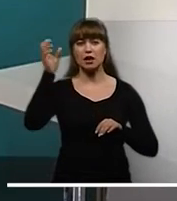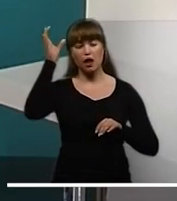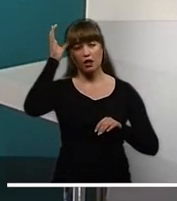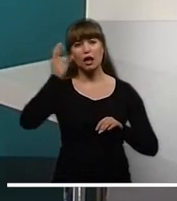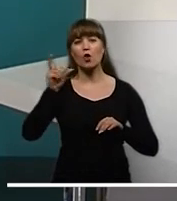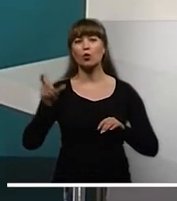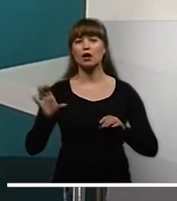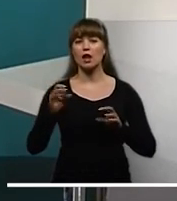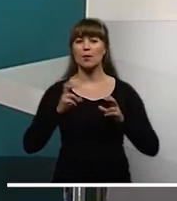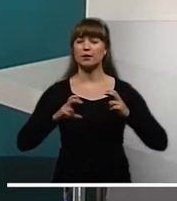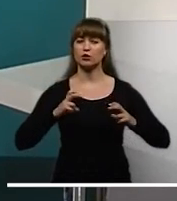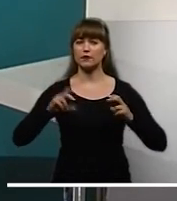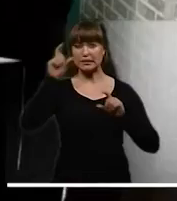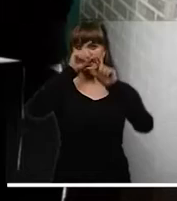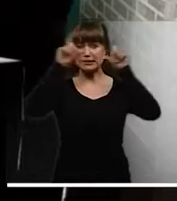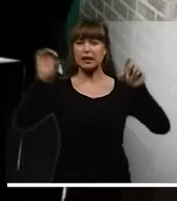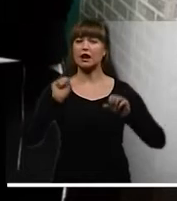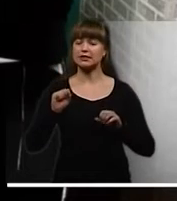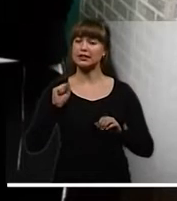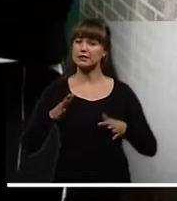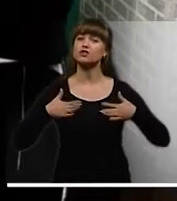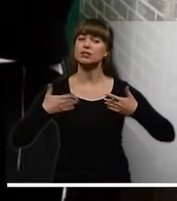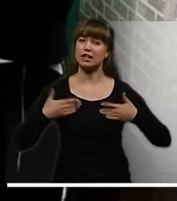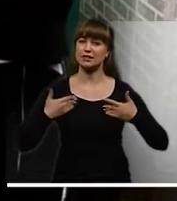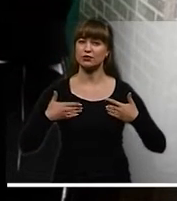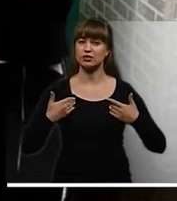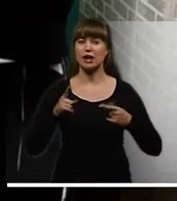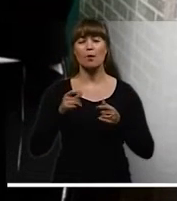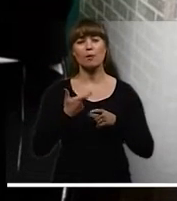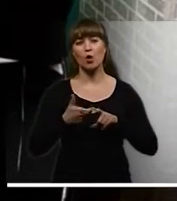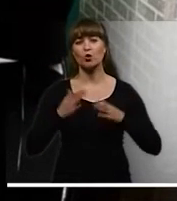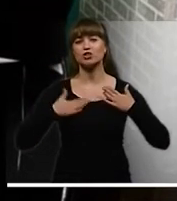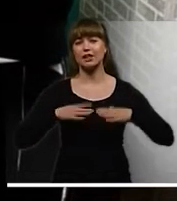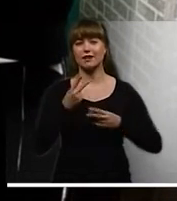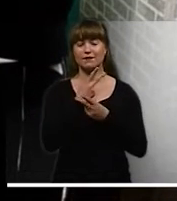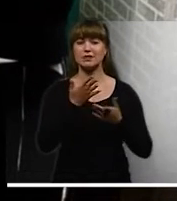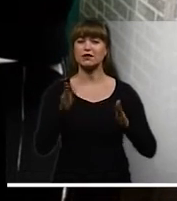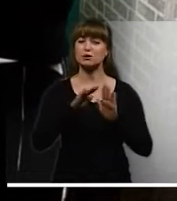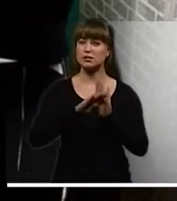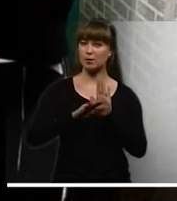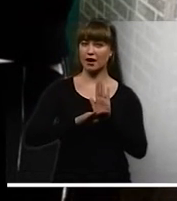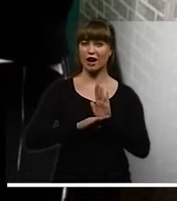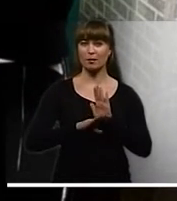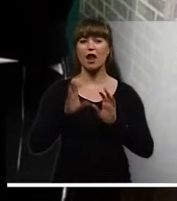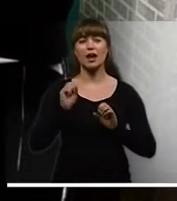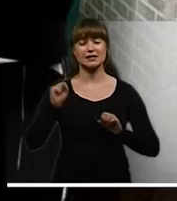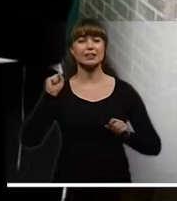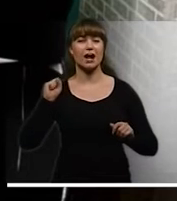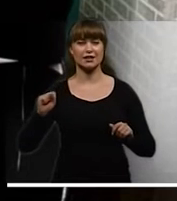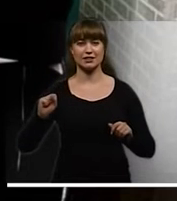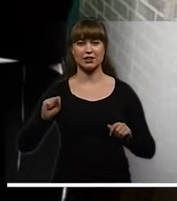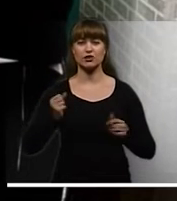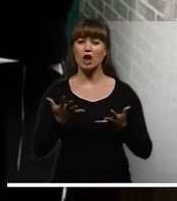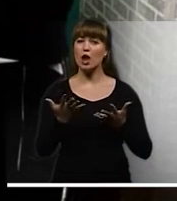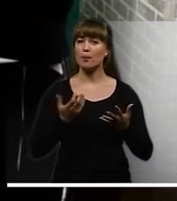отделением клиники Ростовского медуниверситета. Александр Александрович, здравствуйте! Мы очень рады видеть вас у нас в программе. Александр